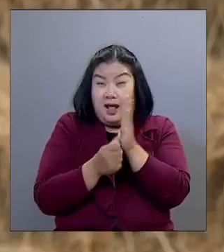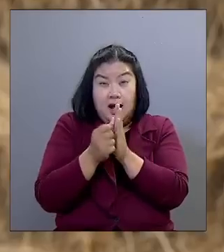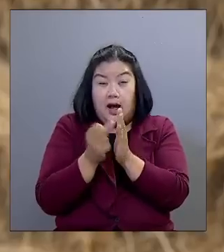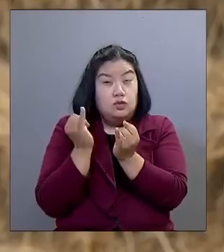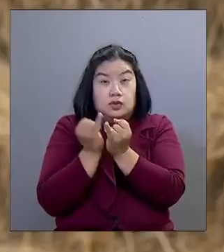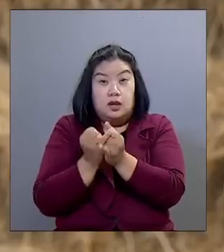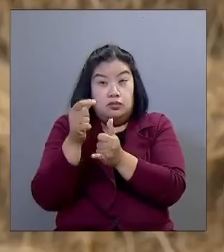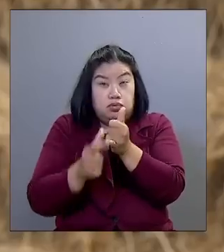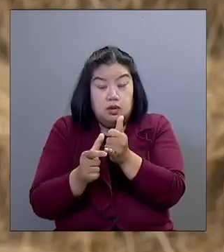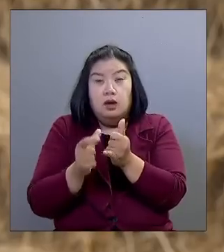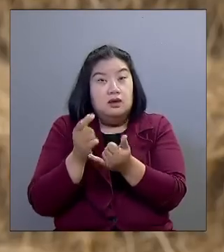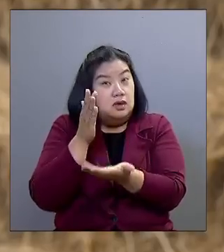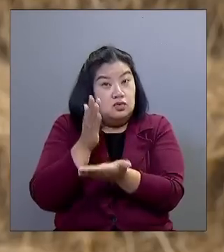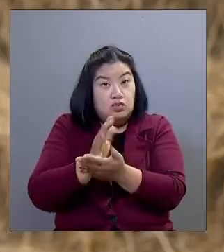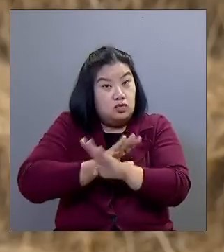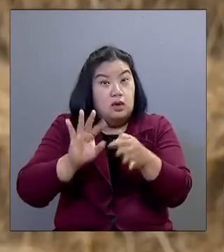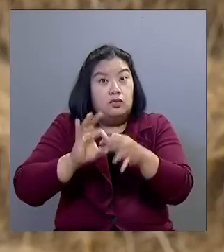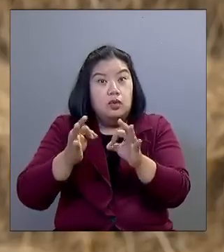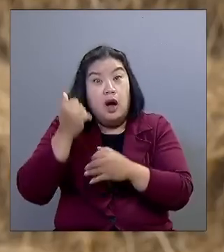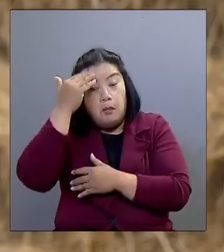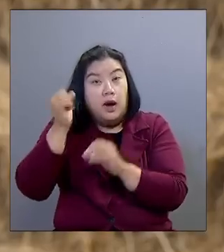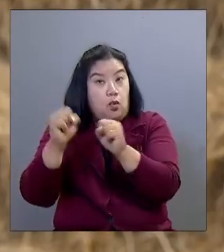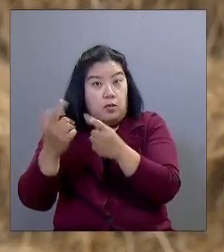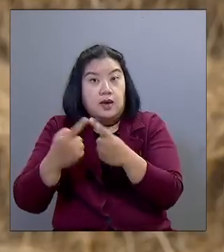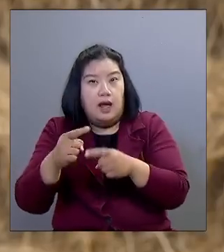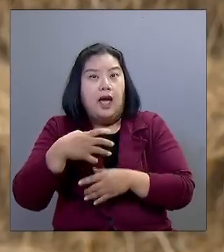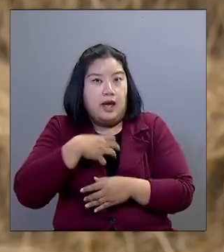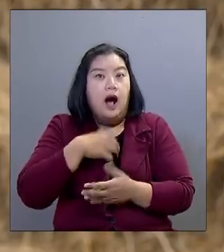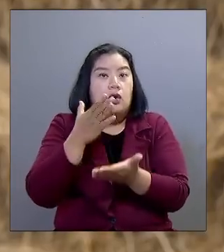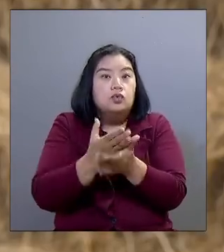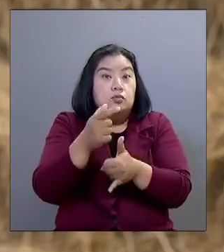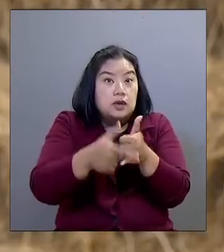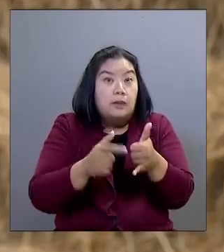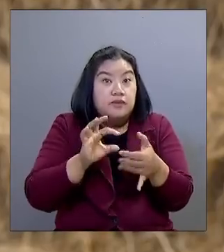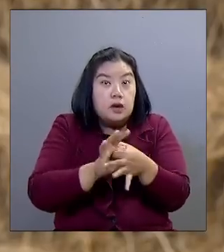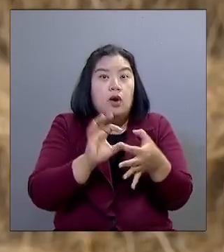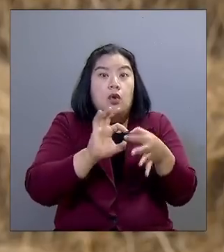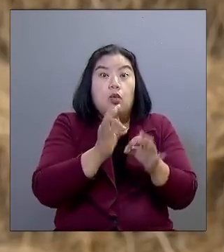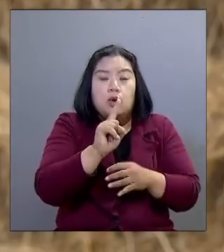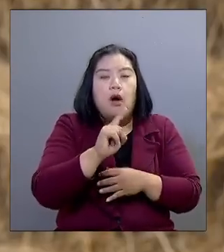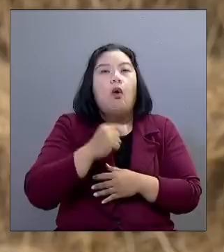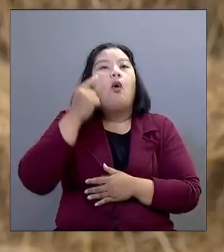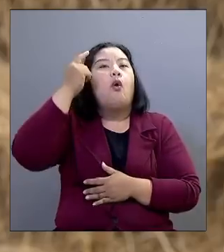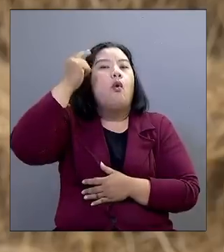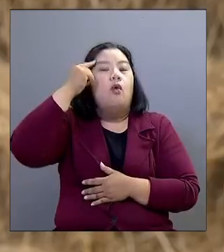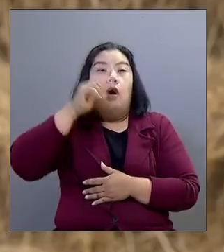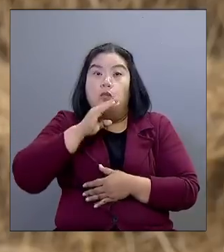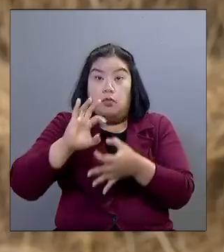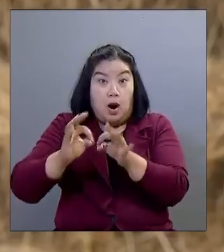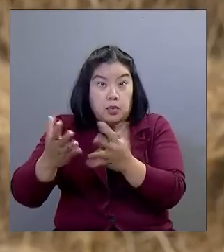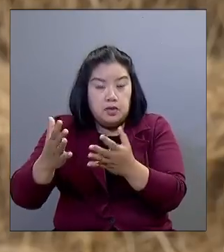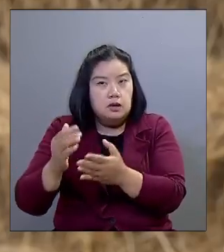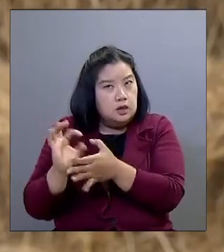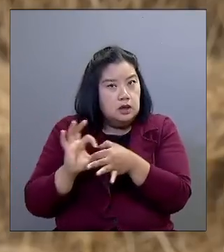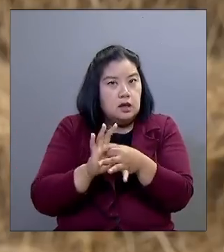างยั่งยืนมากกว่าเพราะเขาไม่ได้หยุดเผาเพราะความกลัวแต่เขาหยุดเผาเพราะว่าเขาเกิดความตระหนักว่าถ้าเขาไม่เผาสิ่งเหล่านี้มันสาม